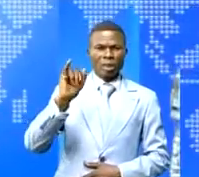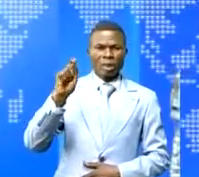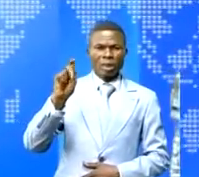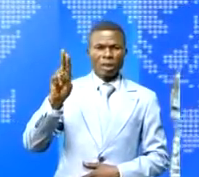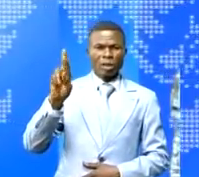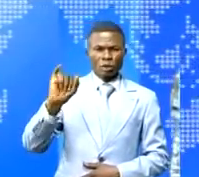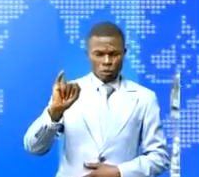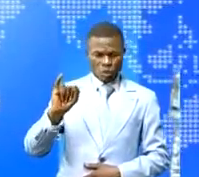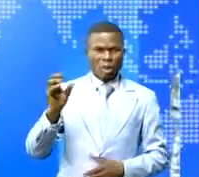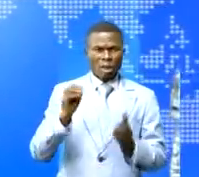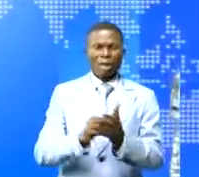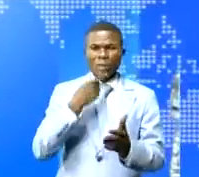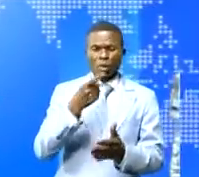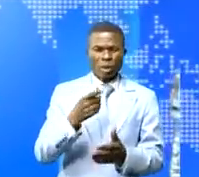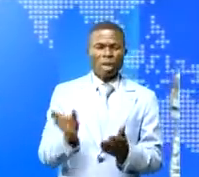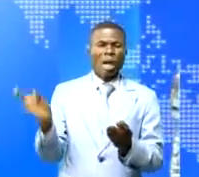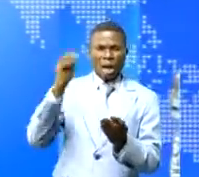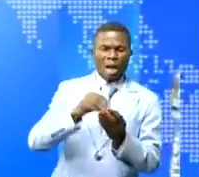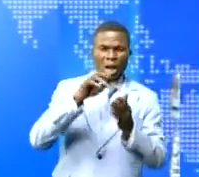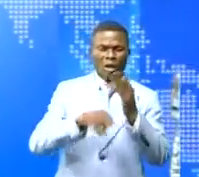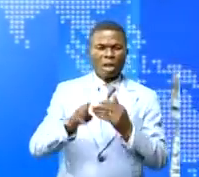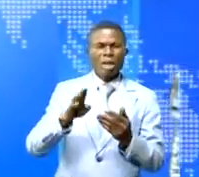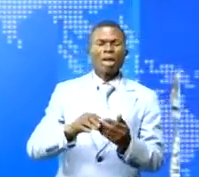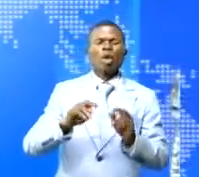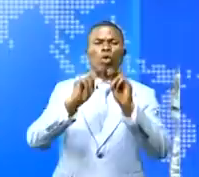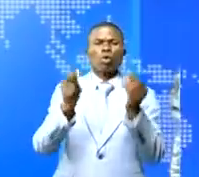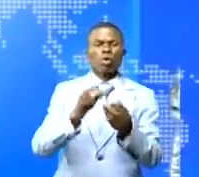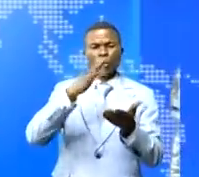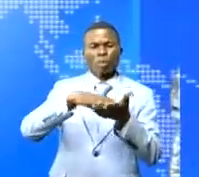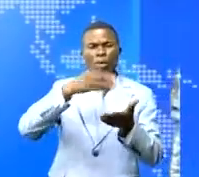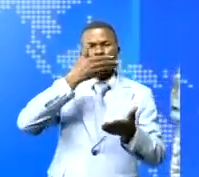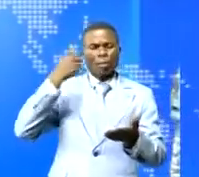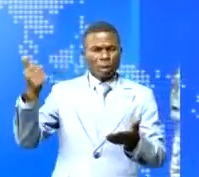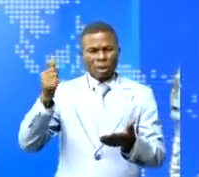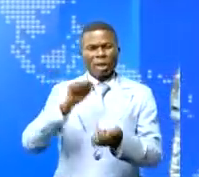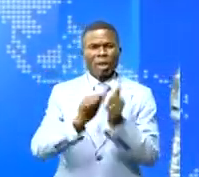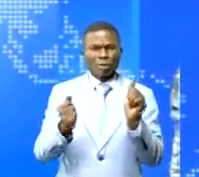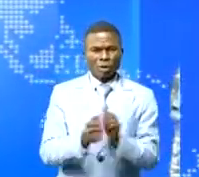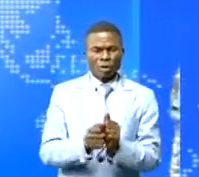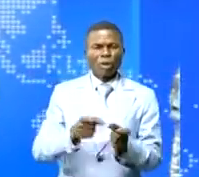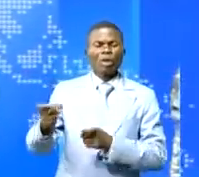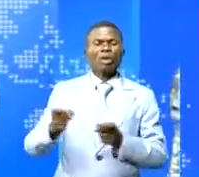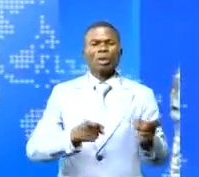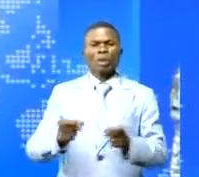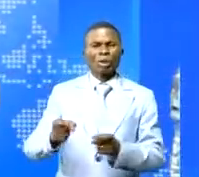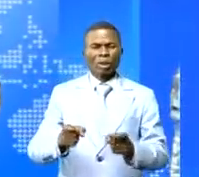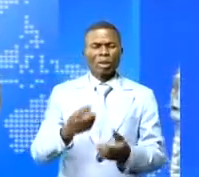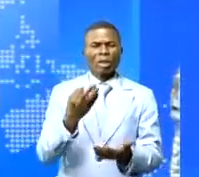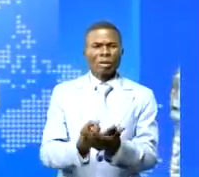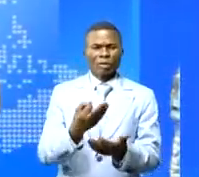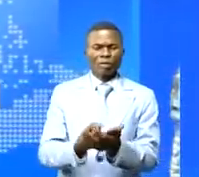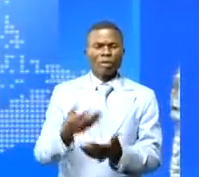dis à l'ouverture de ce journal, est classée parmi les meilleurs élèves en ce qui concerne la traçabilité et la gestion de